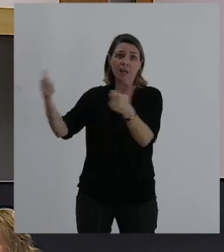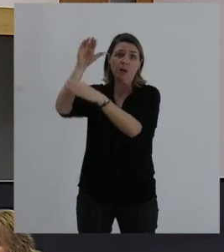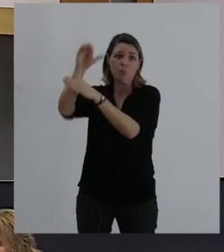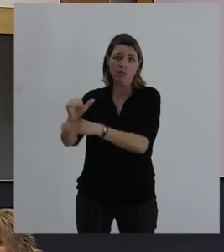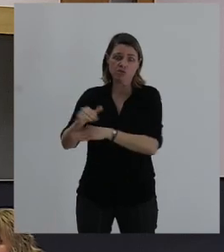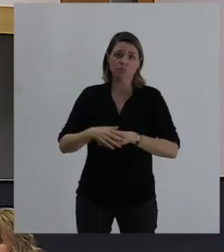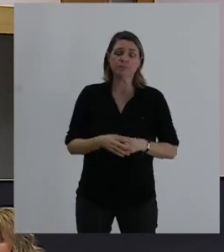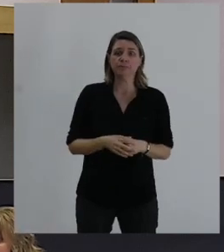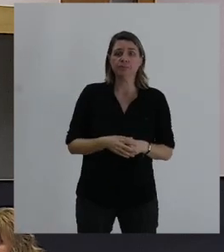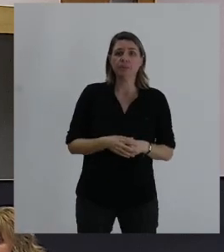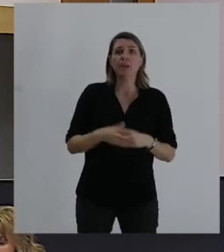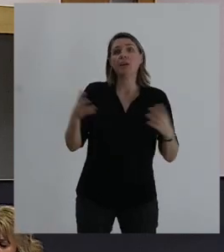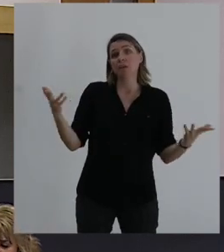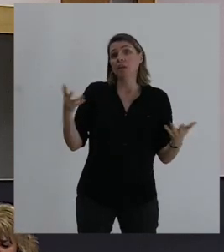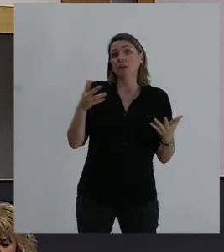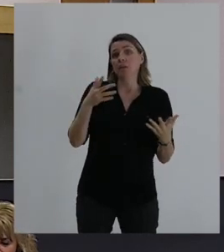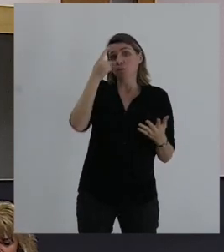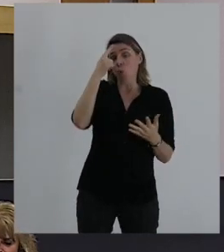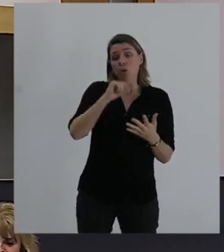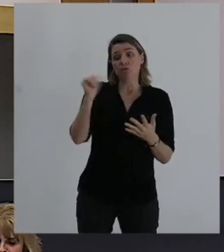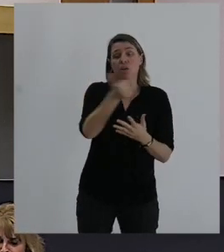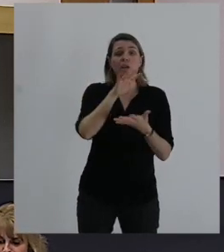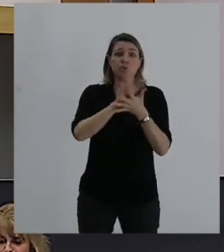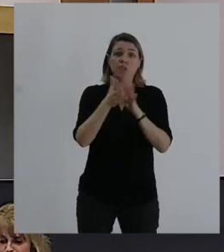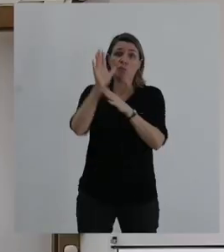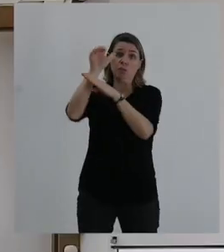protéger les biens des associations étudiantes.